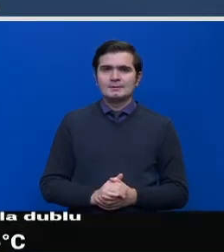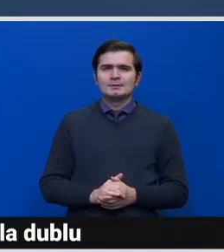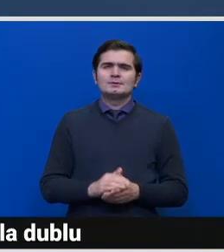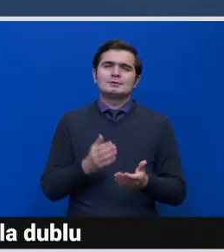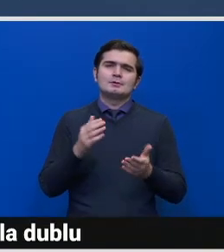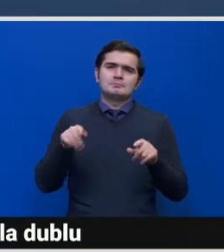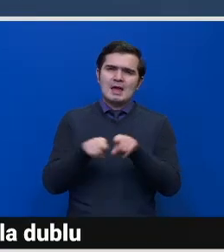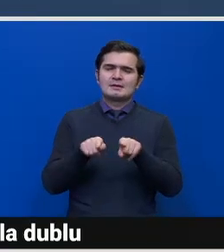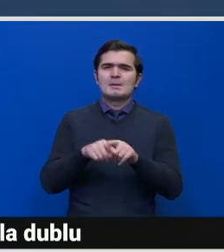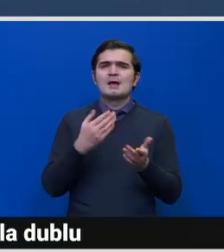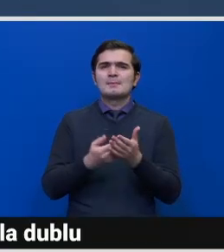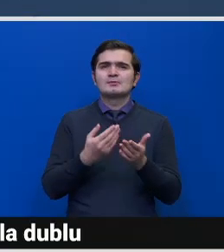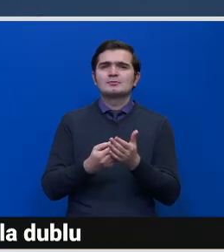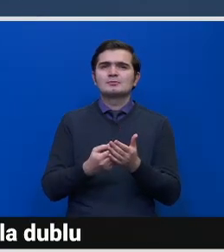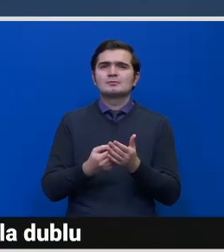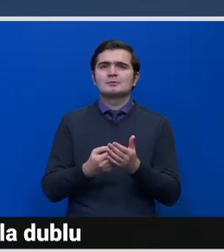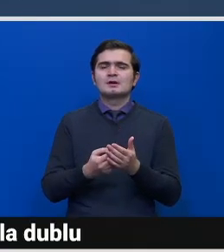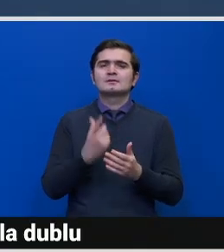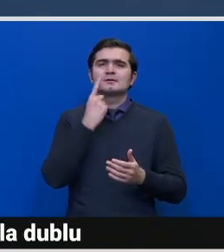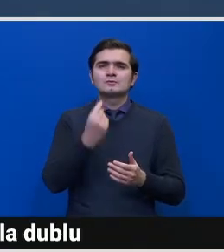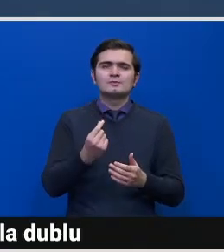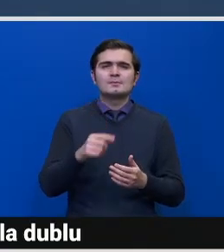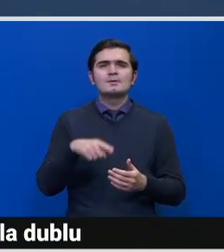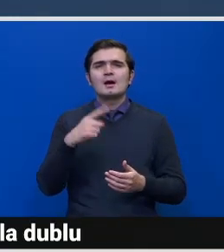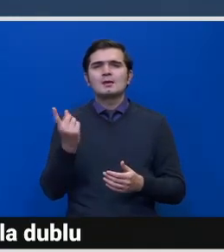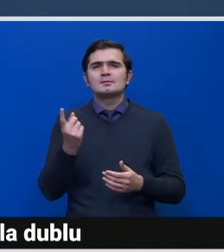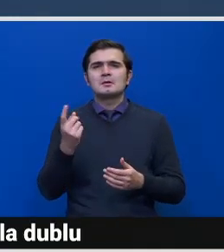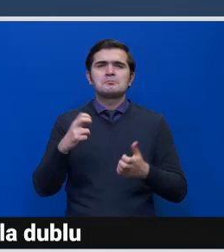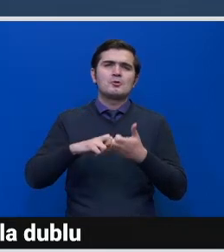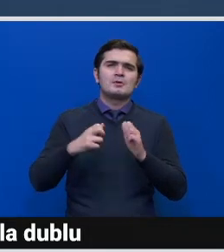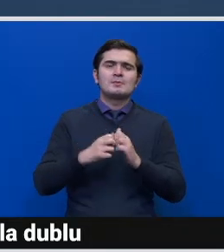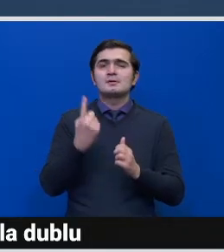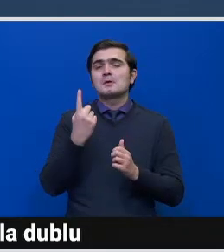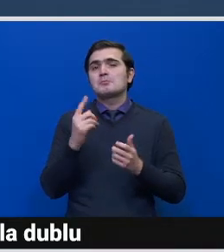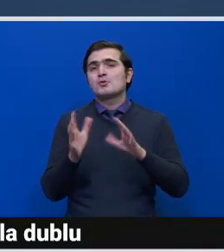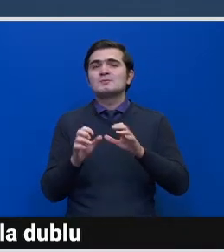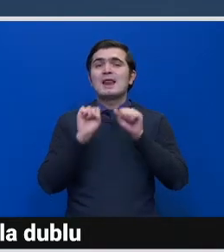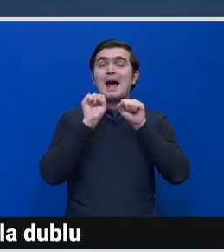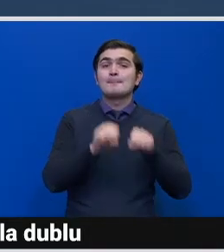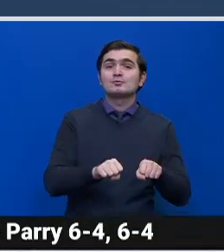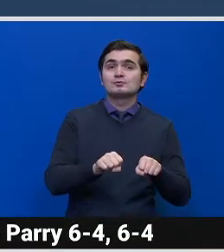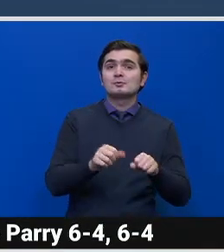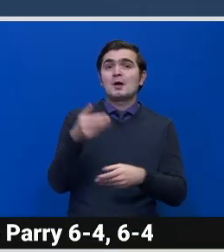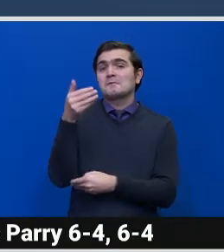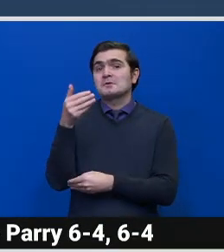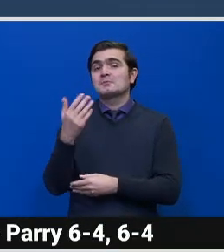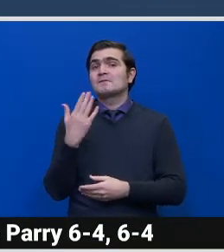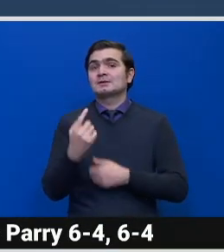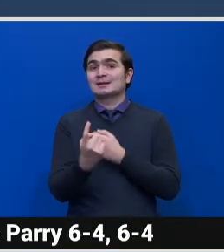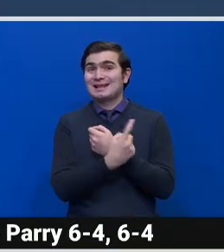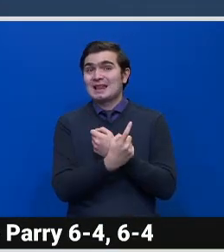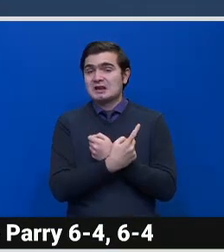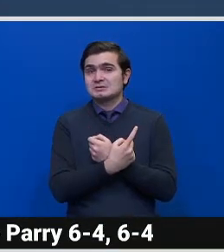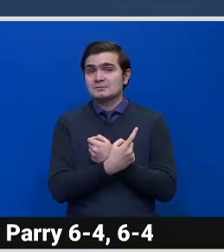pentru a preîntâmpina posibile eventuale abuzuri ale vreunei părți față de clienți, pe